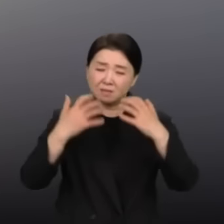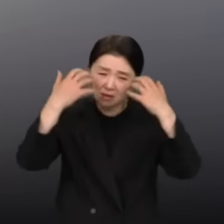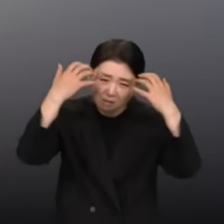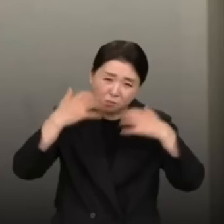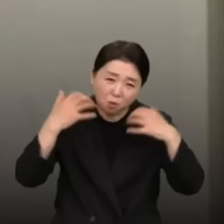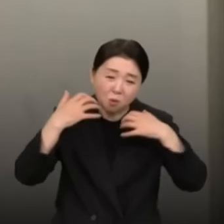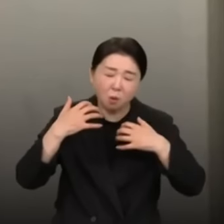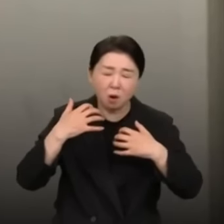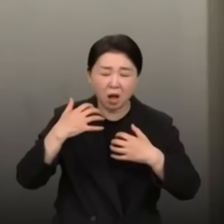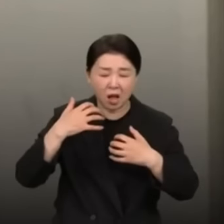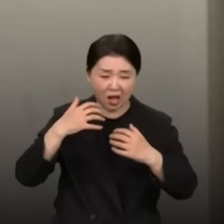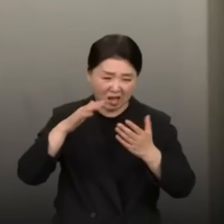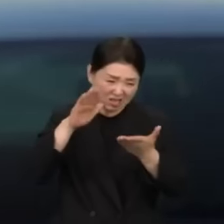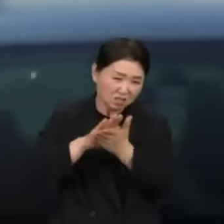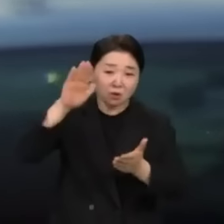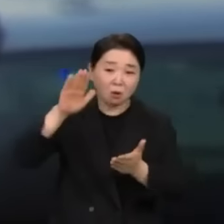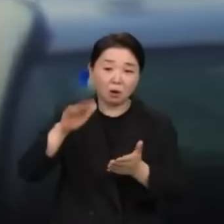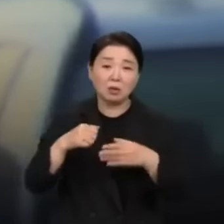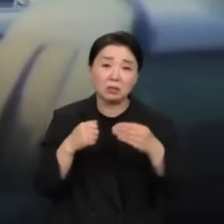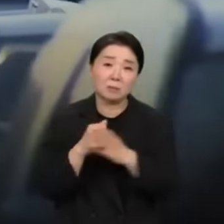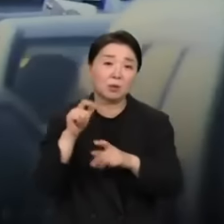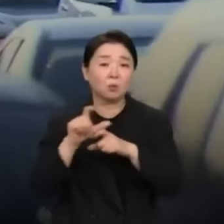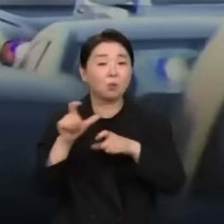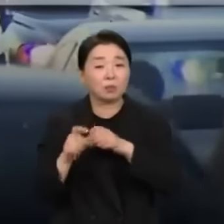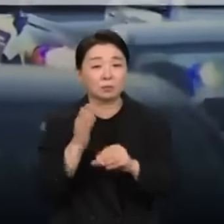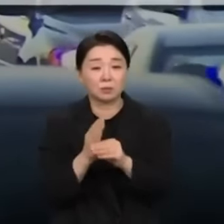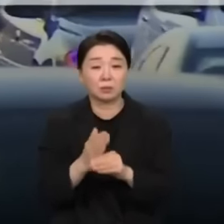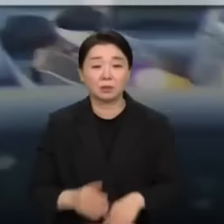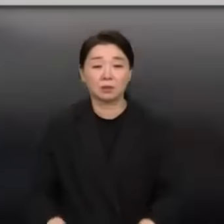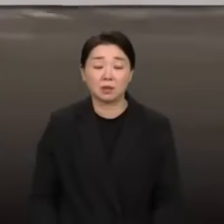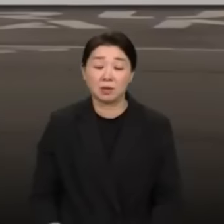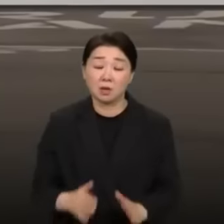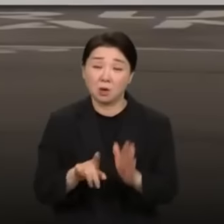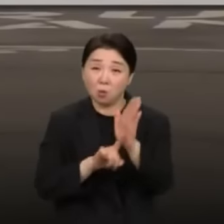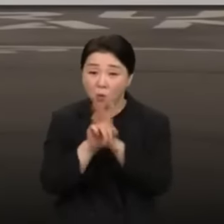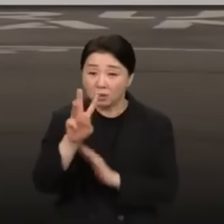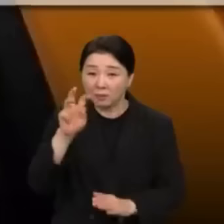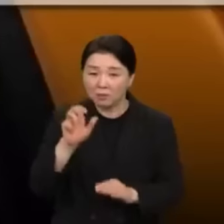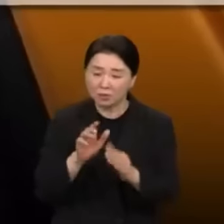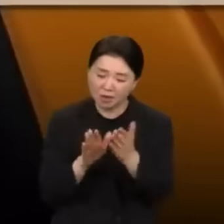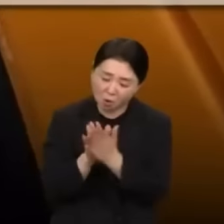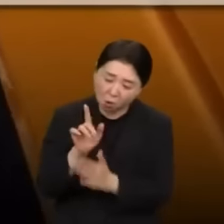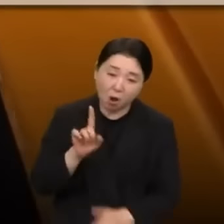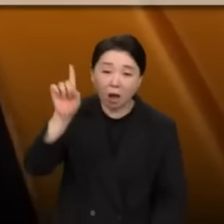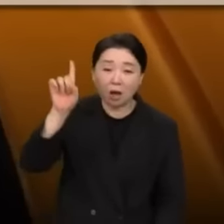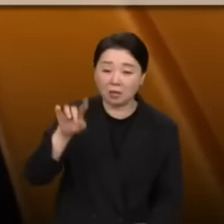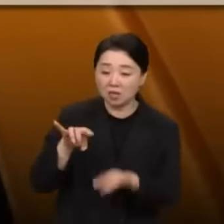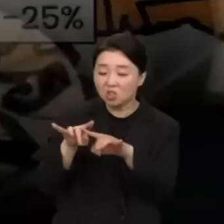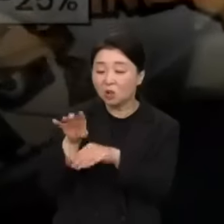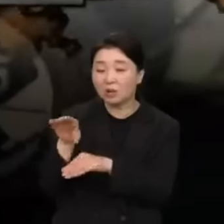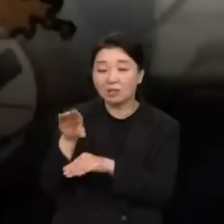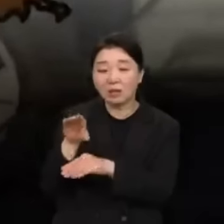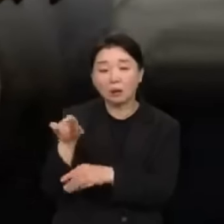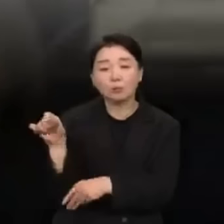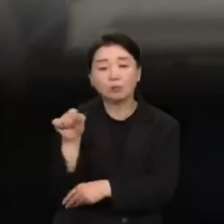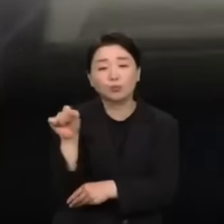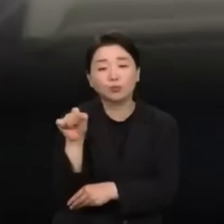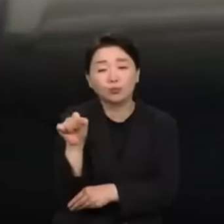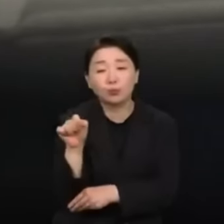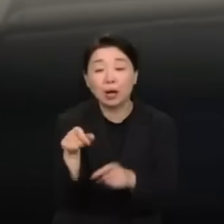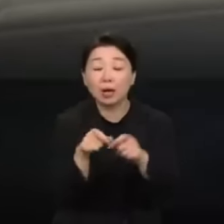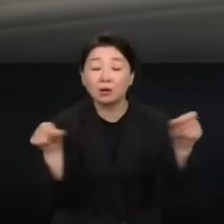폭염과 열돔 현상으로 또다시 고민에 빠졌습니다. 35도 이상 고온에서 전기차의 주행거리가